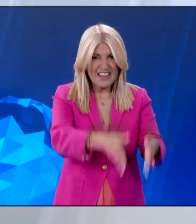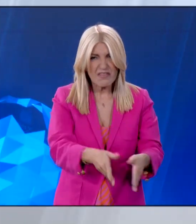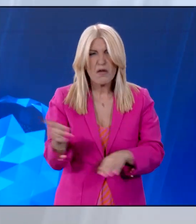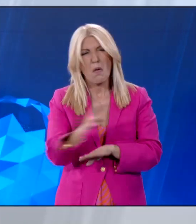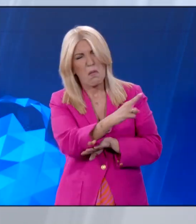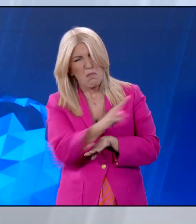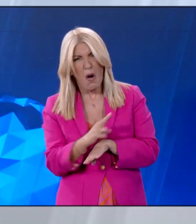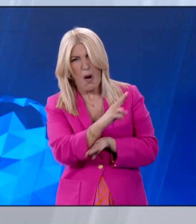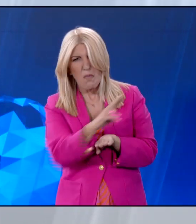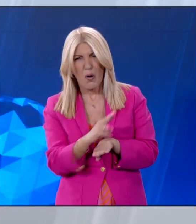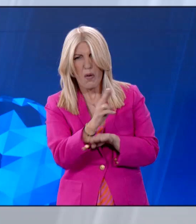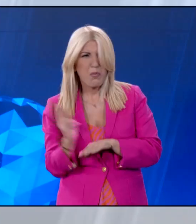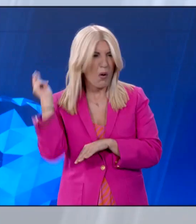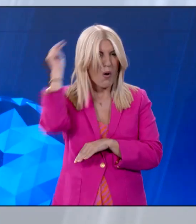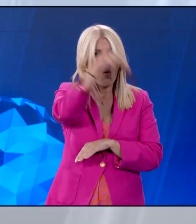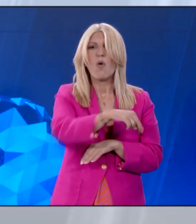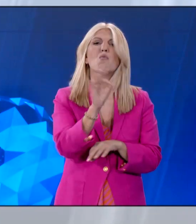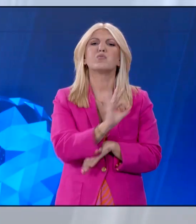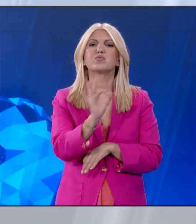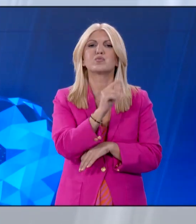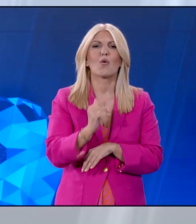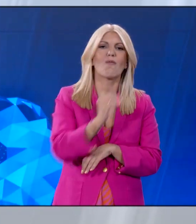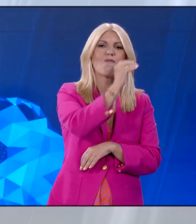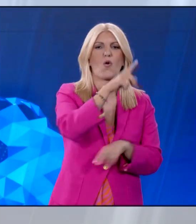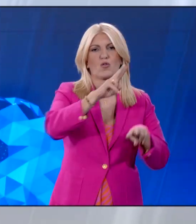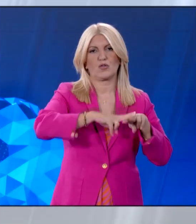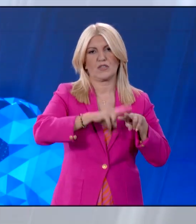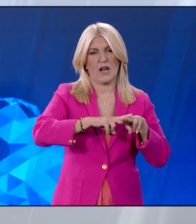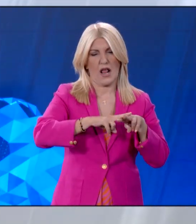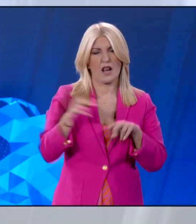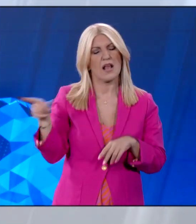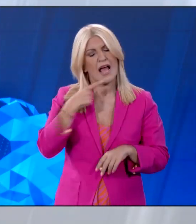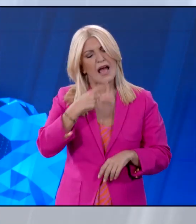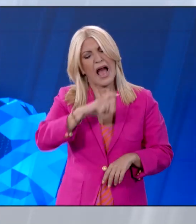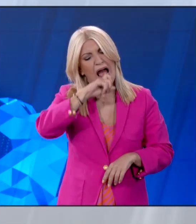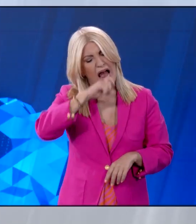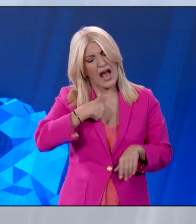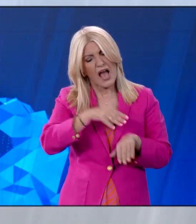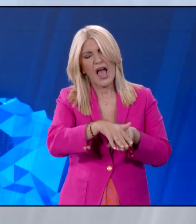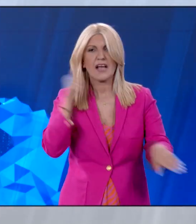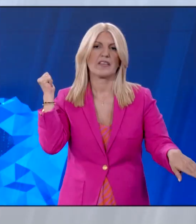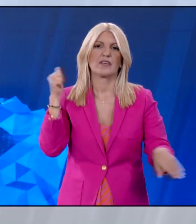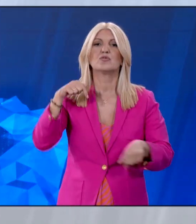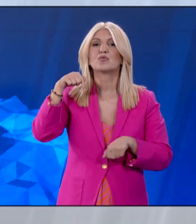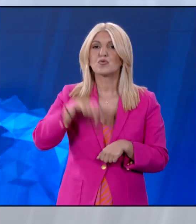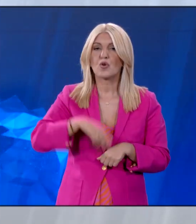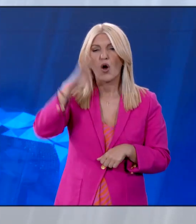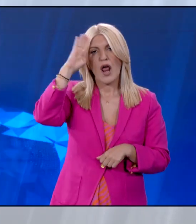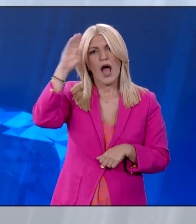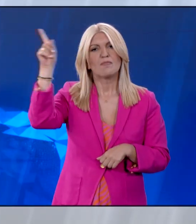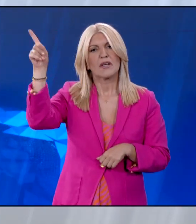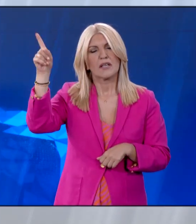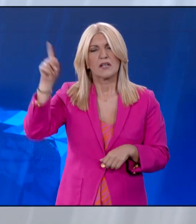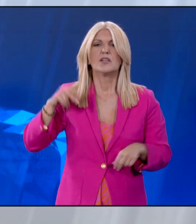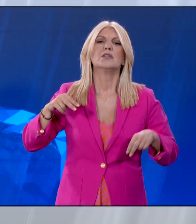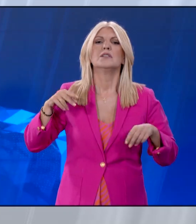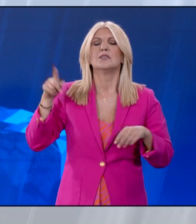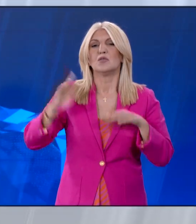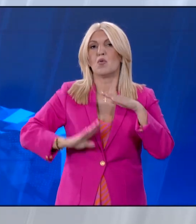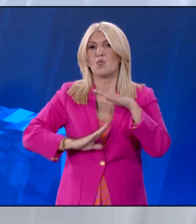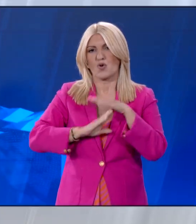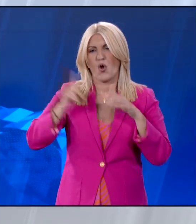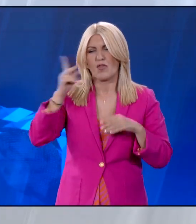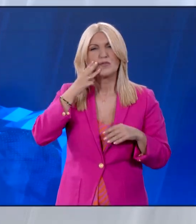Αστράλια να ανακοινώνει νέα φάση στον πόλεμο με το Τελαβίβ. Την ανησυχία του για την κλιμάκωση στη Μέση Ανατολή εξέφρασε ο Αμερικανός πρόεδρος